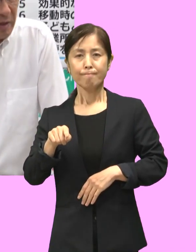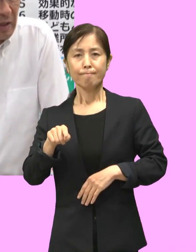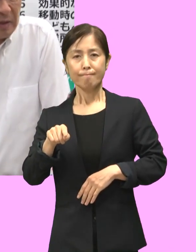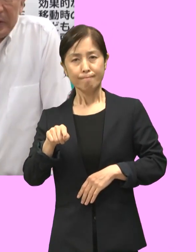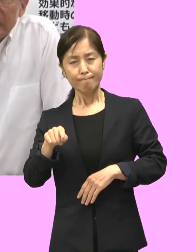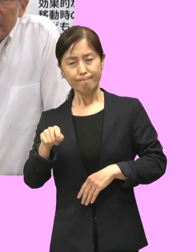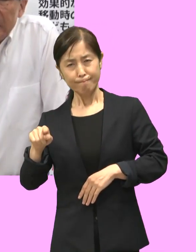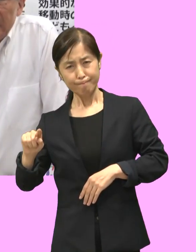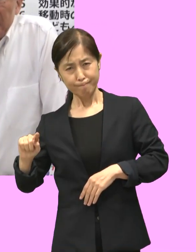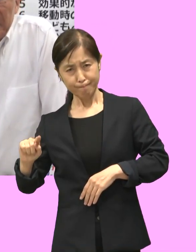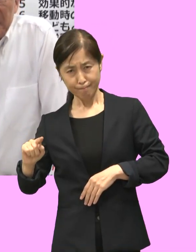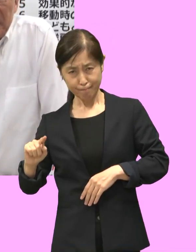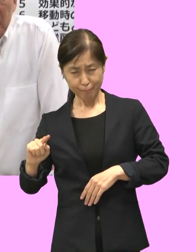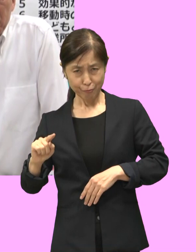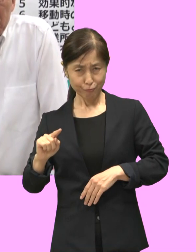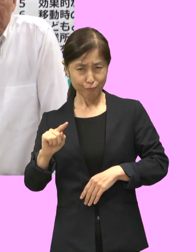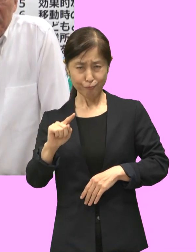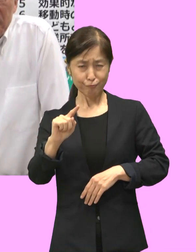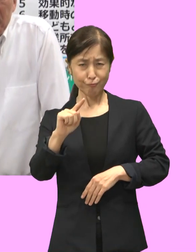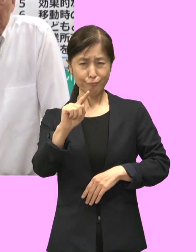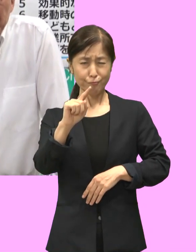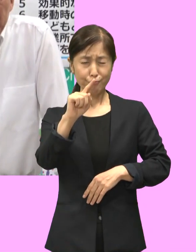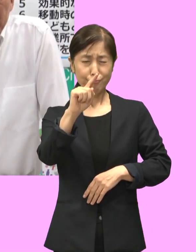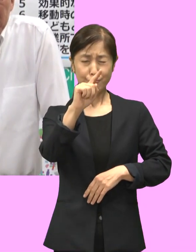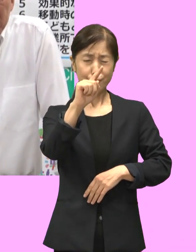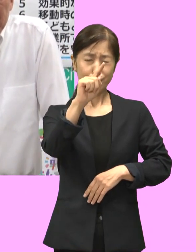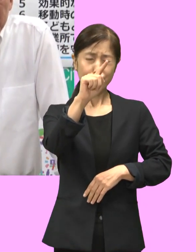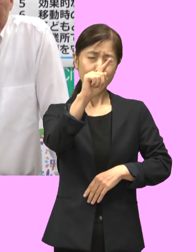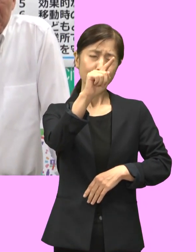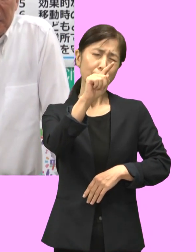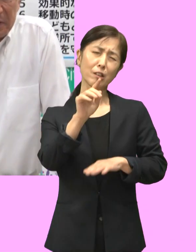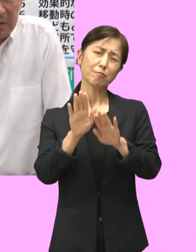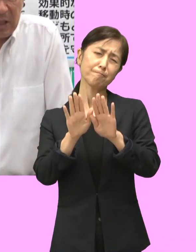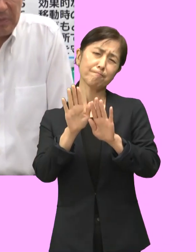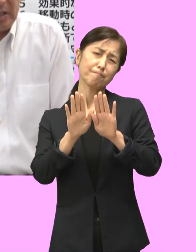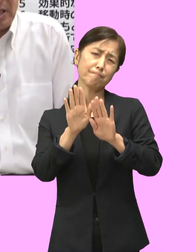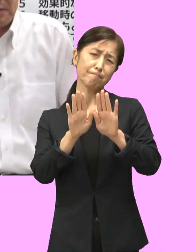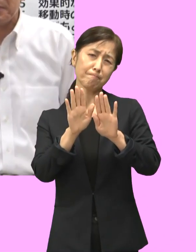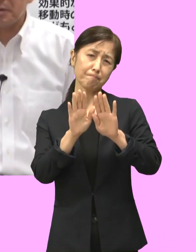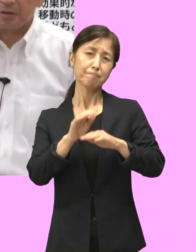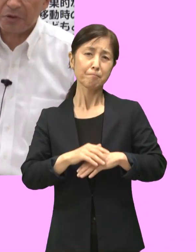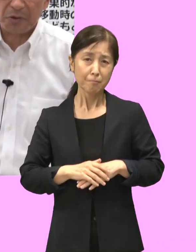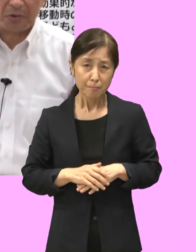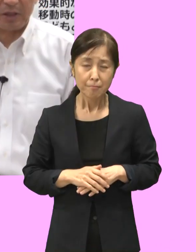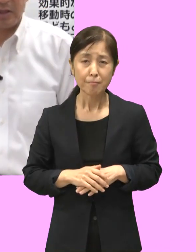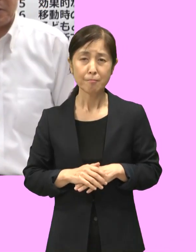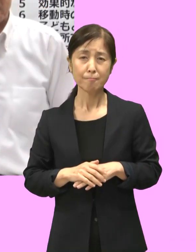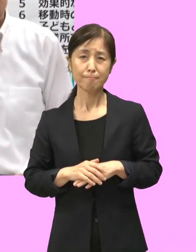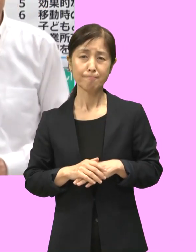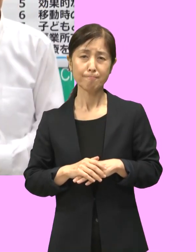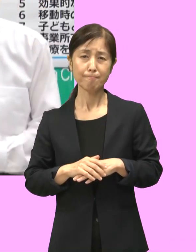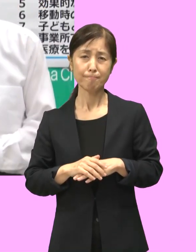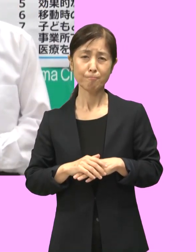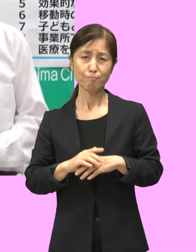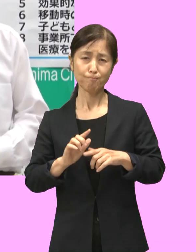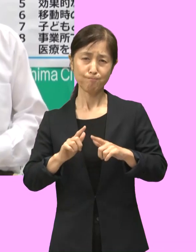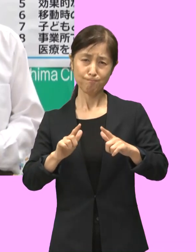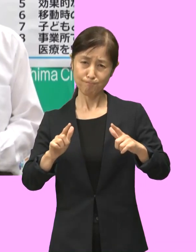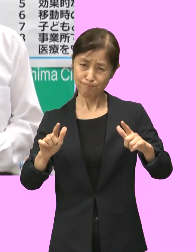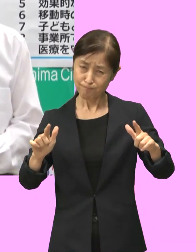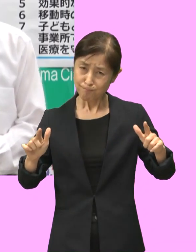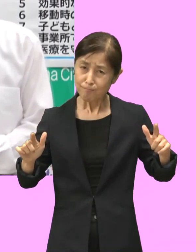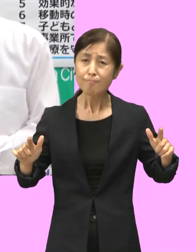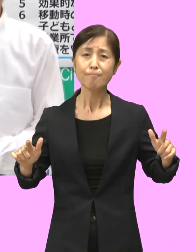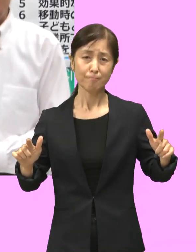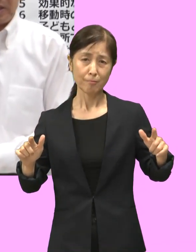となりまして、なかなかピークが見えないという状況で、引き続き高い水準